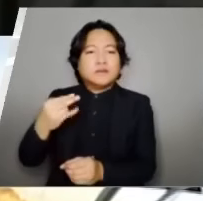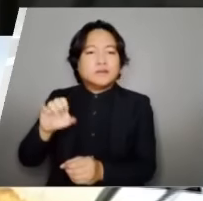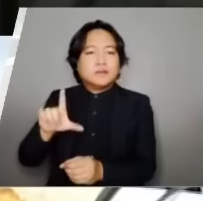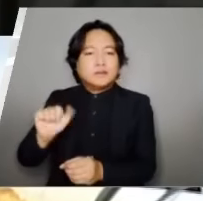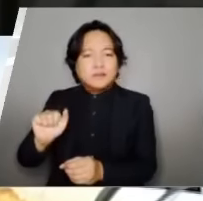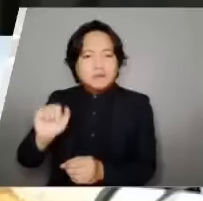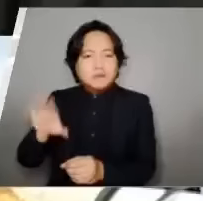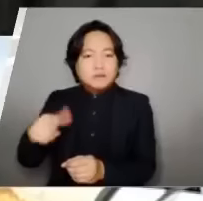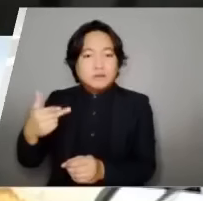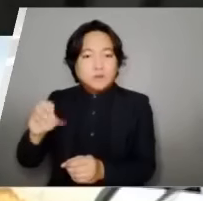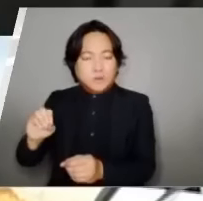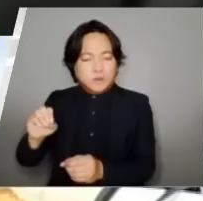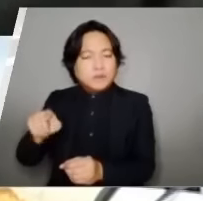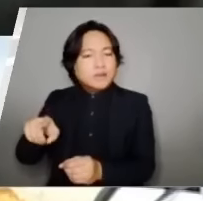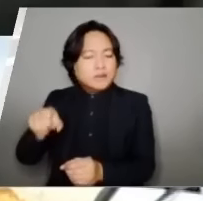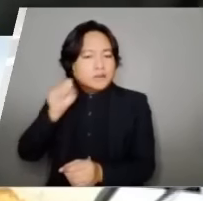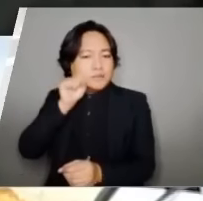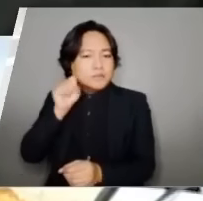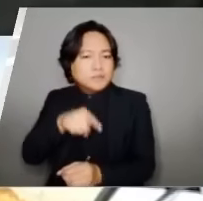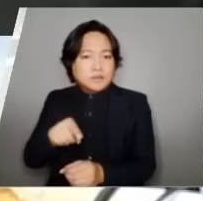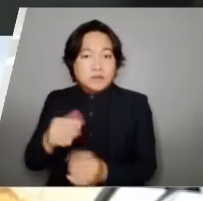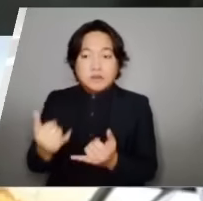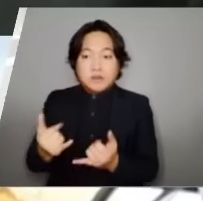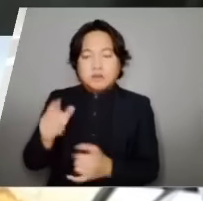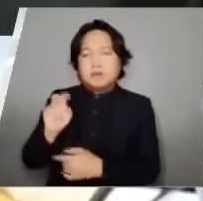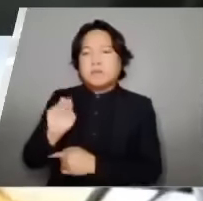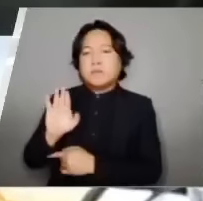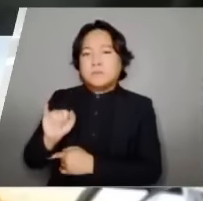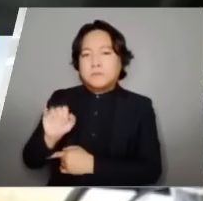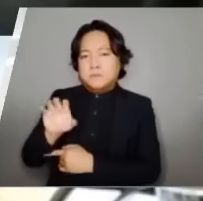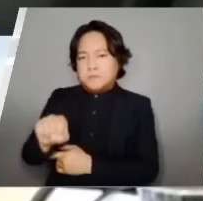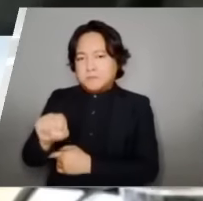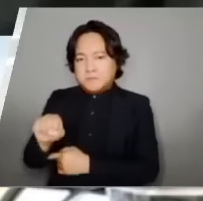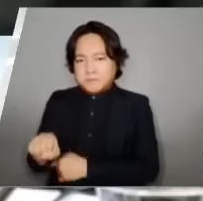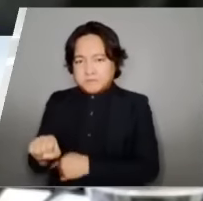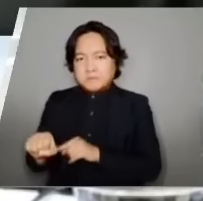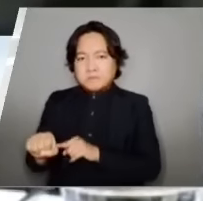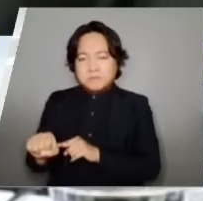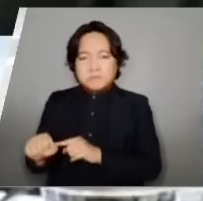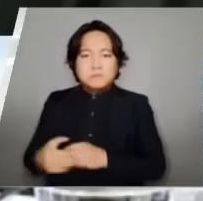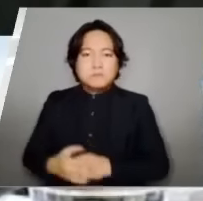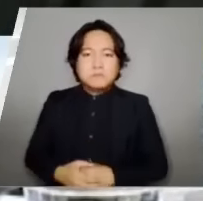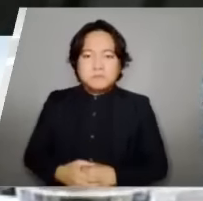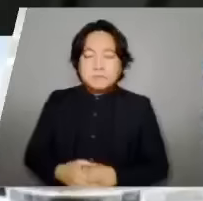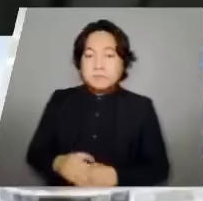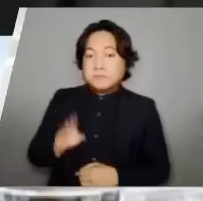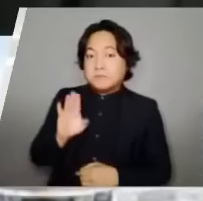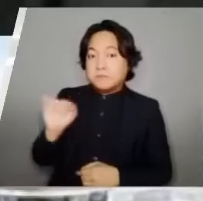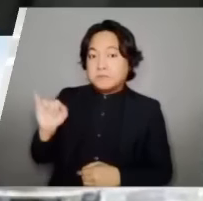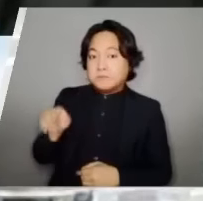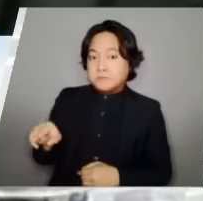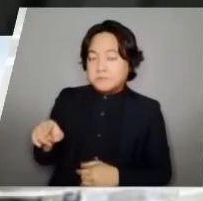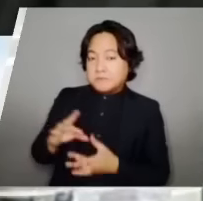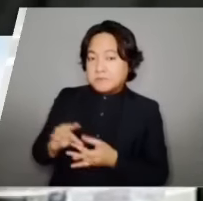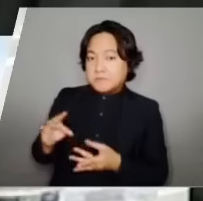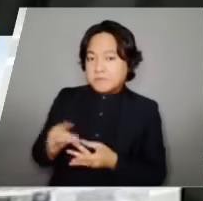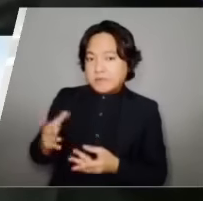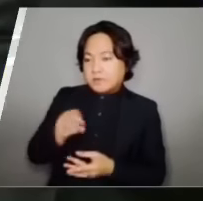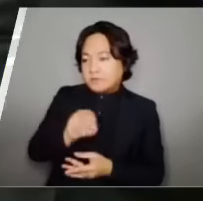na ng National Bureau of Investigation. Ayon sa Bureau of Immigration, inilipat siya roon dahil sa security